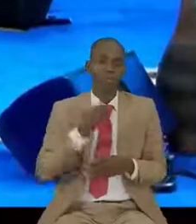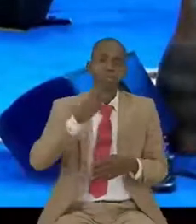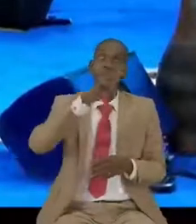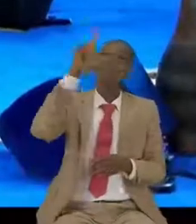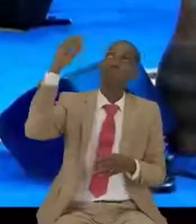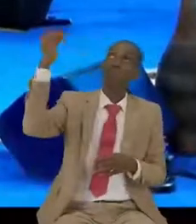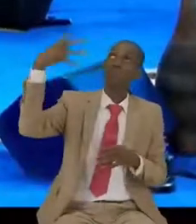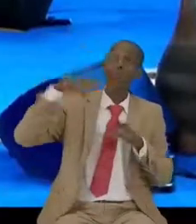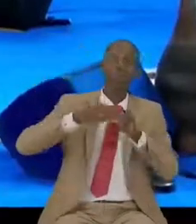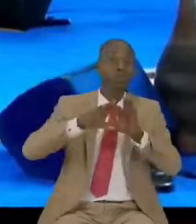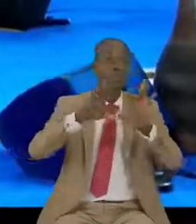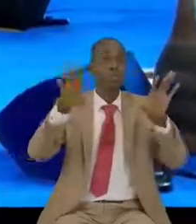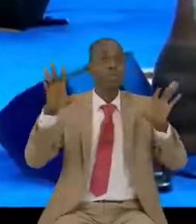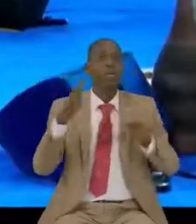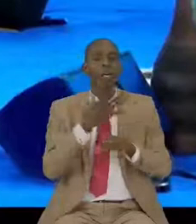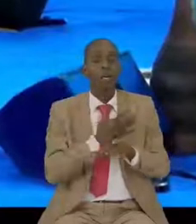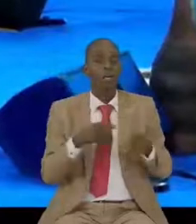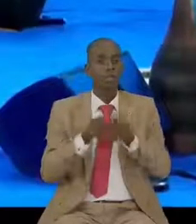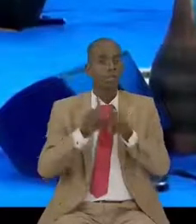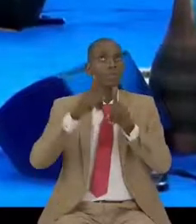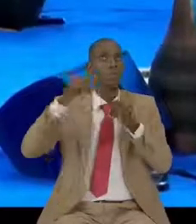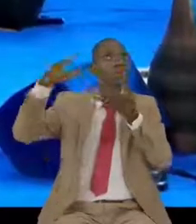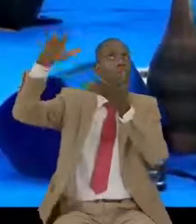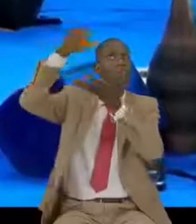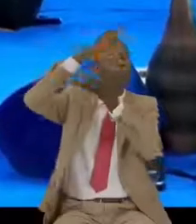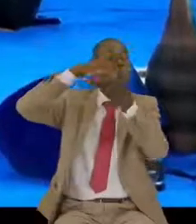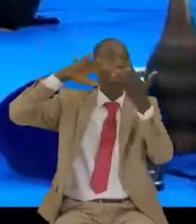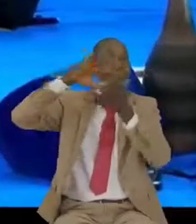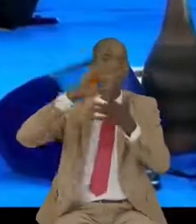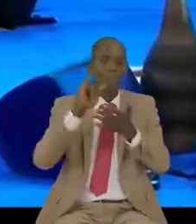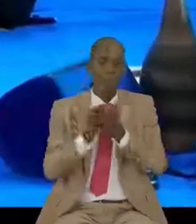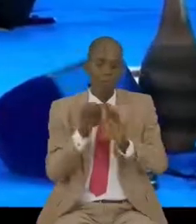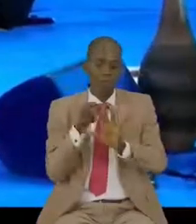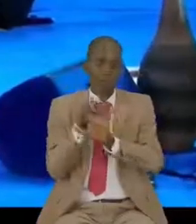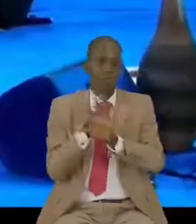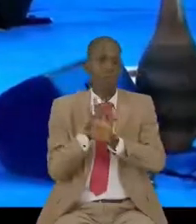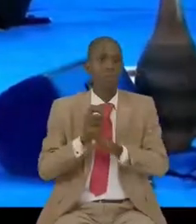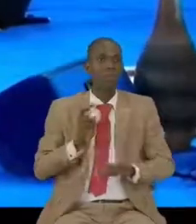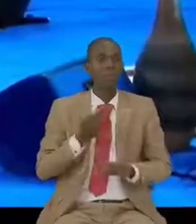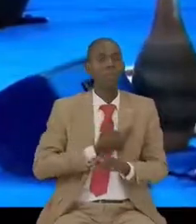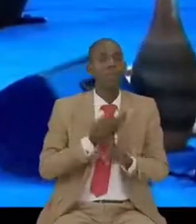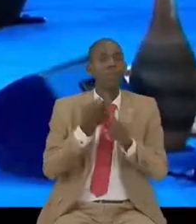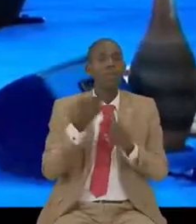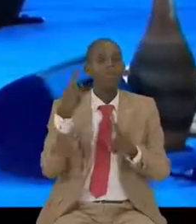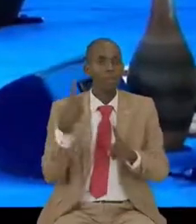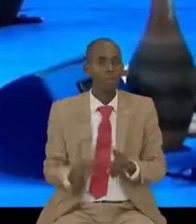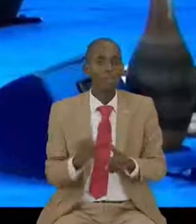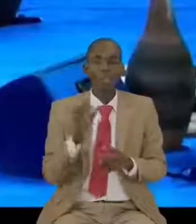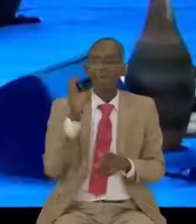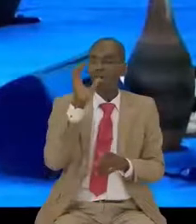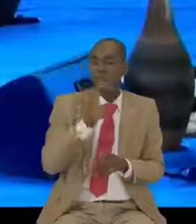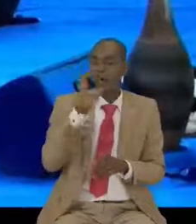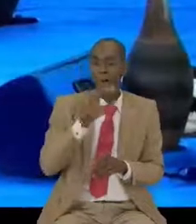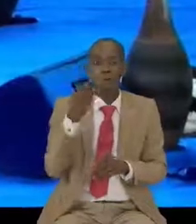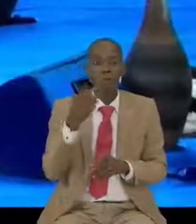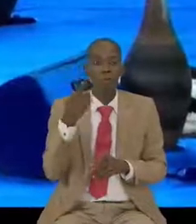nous donne l'ensoleillement aussi bien que les nuages, à qui il nous couvre, qui